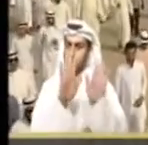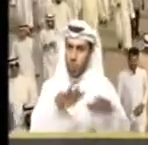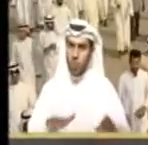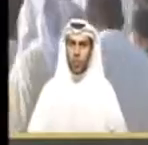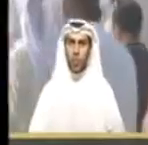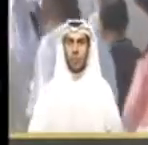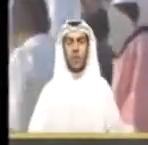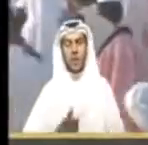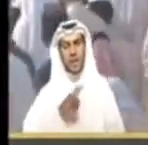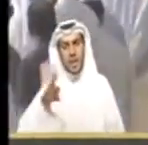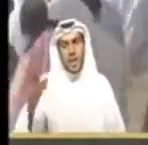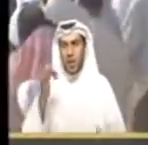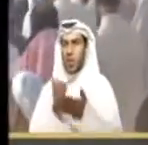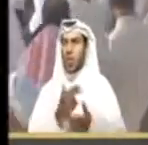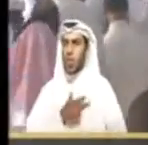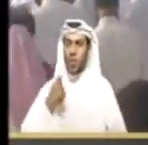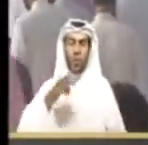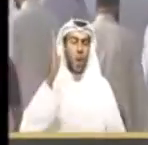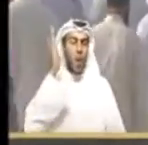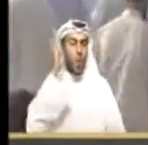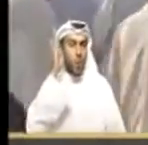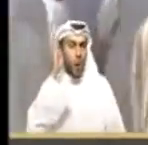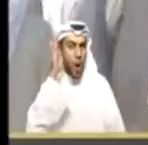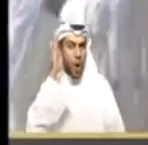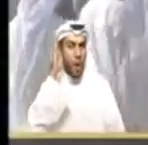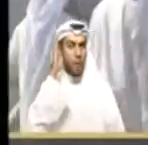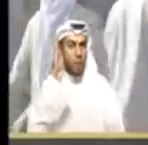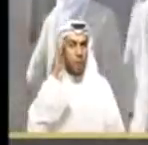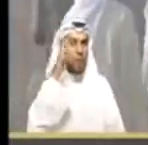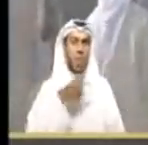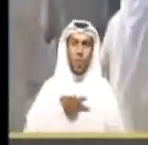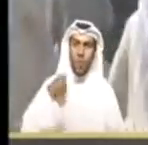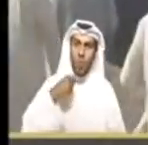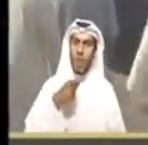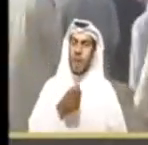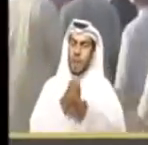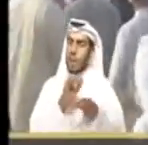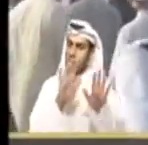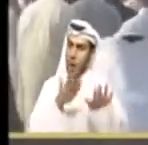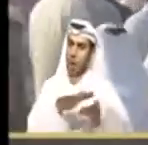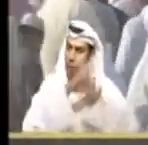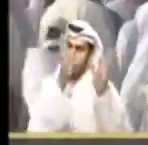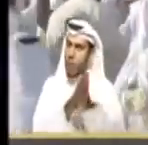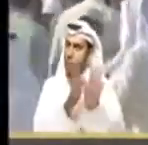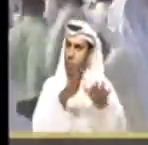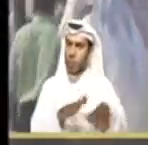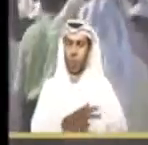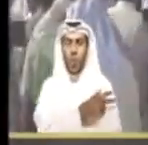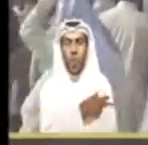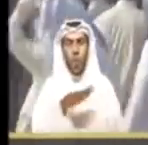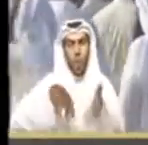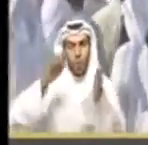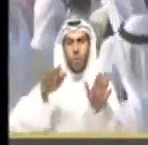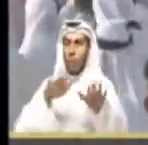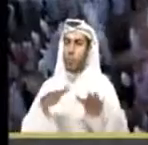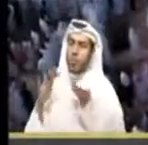الصباح، بالإضافة إلى وزير الأوقاف والشؤون الإسلامية وزير البلدية محمد الجبري، ولفيف من أعضاء مجلس